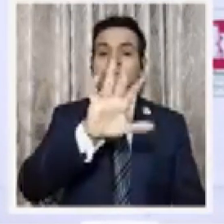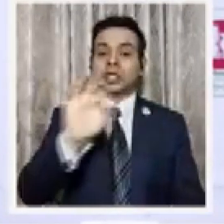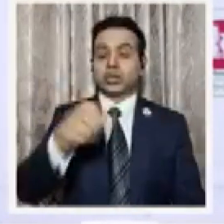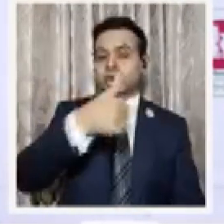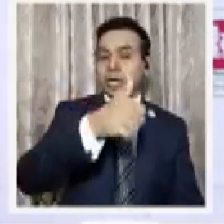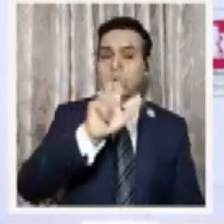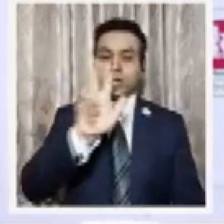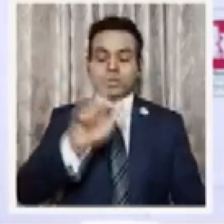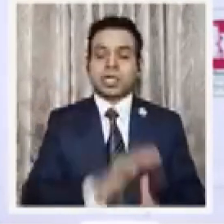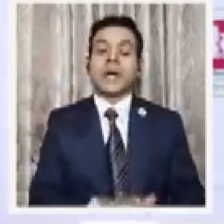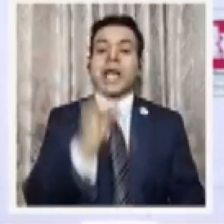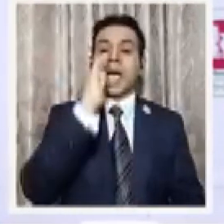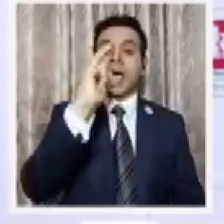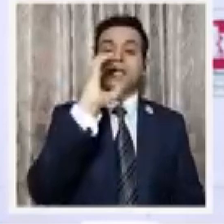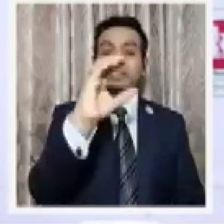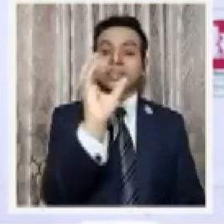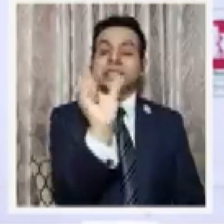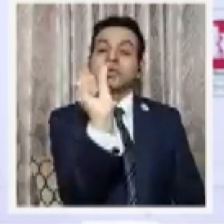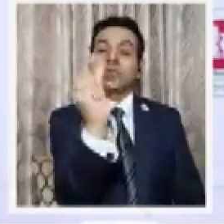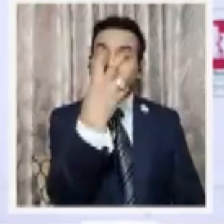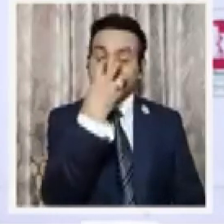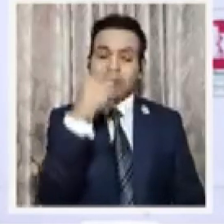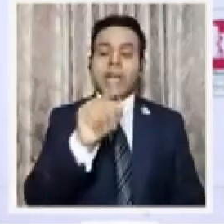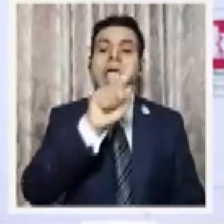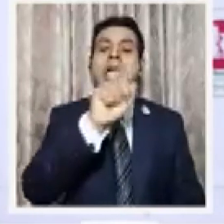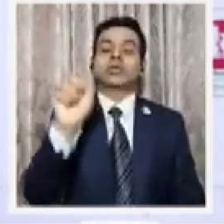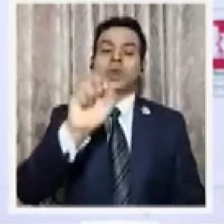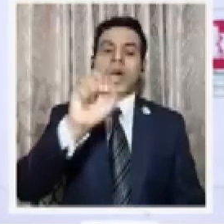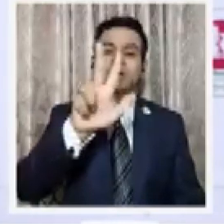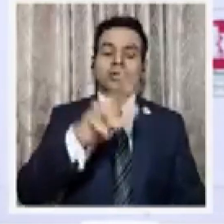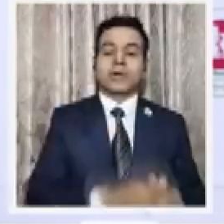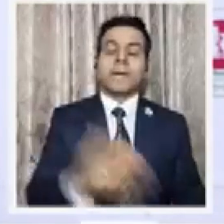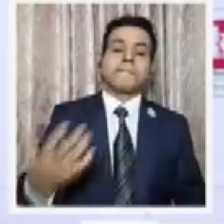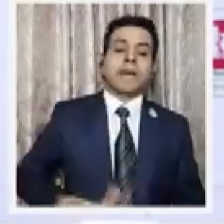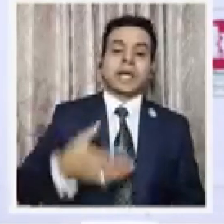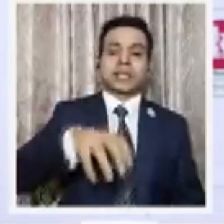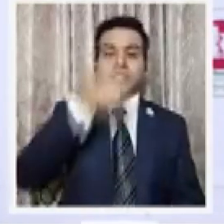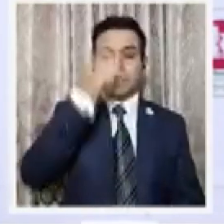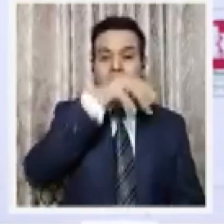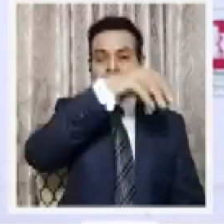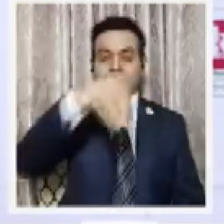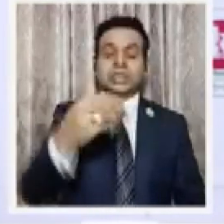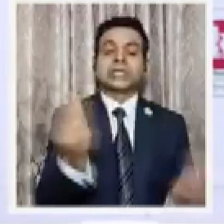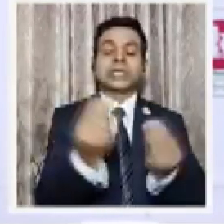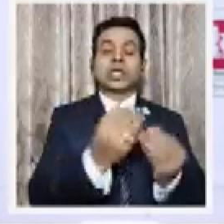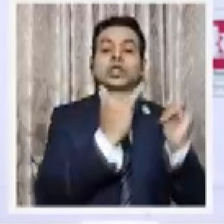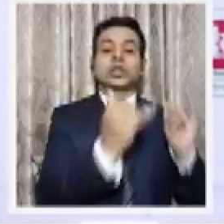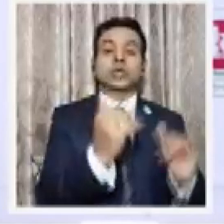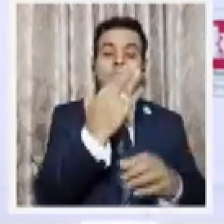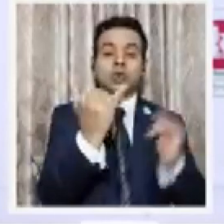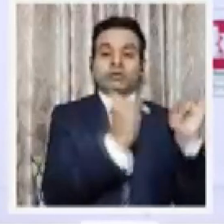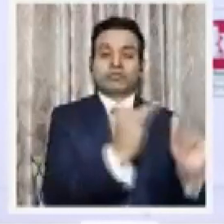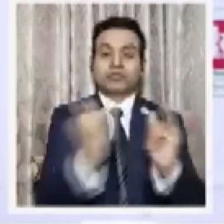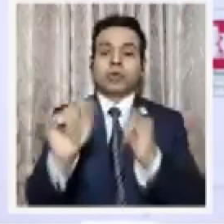সারা দেশের অন্যান্য হাসপাতালে সাধারণ শয্যায় রোগী ভর্তি আছেন 1568 জন এবং আইসিইউ শয্যায় রোগী ভর্তি